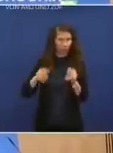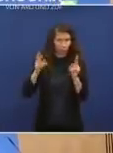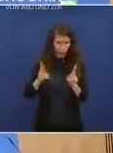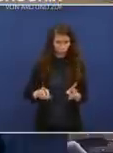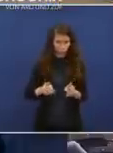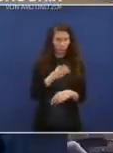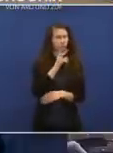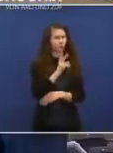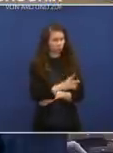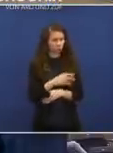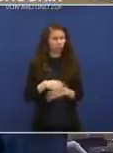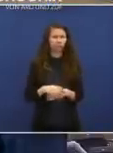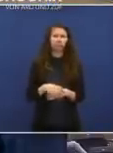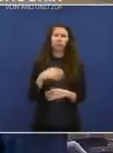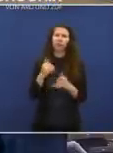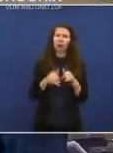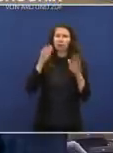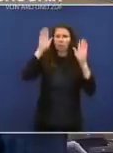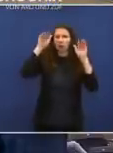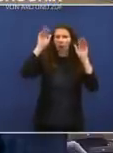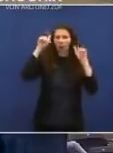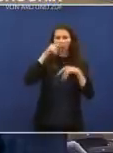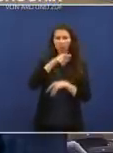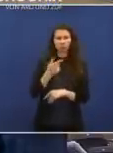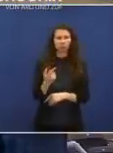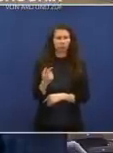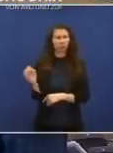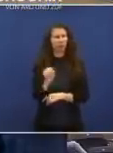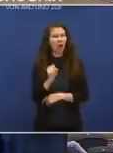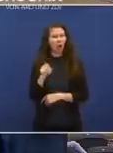Woran hat es Frau Haas konkret gemangelt?